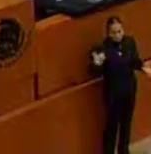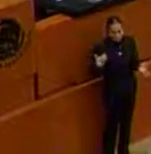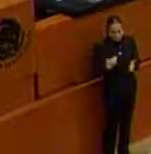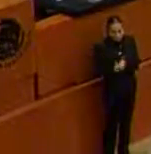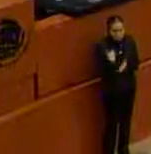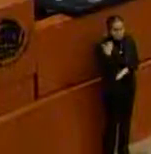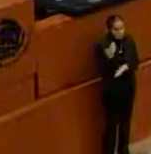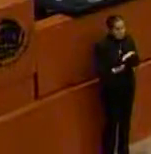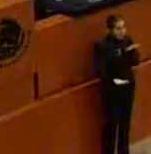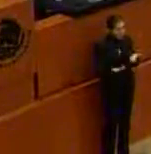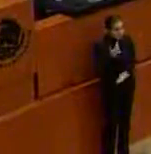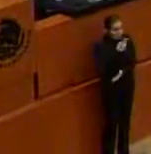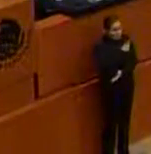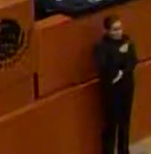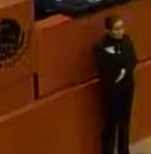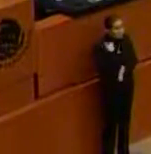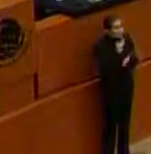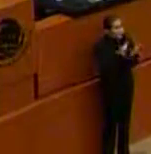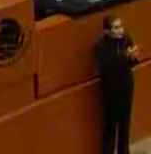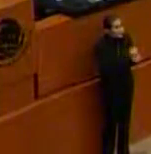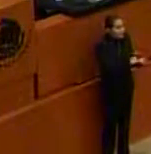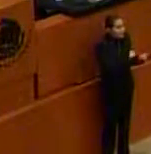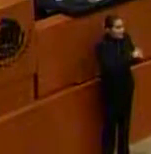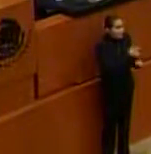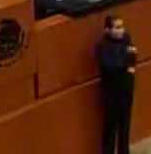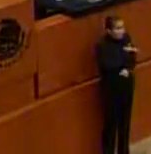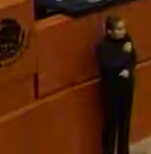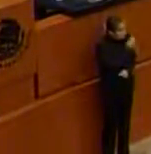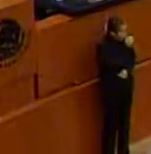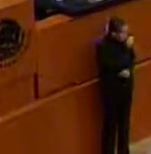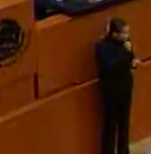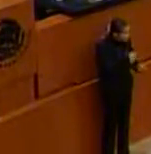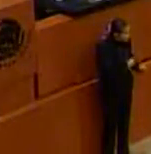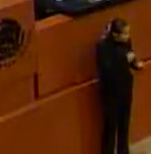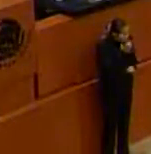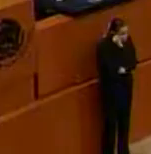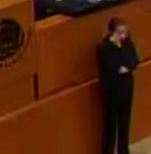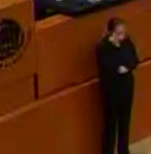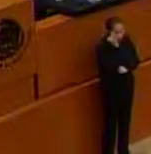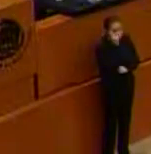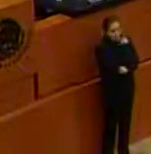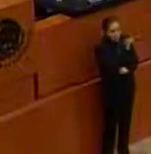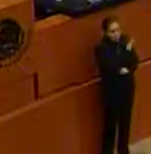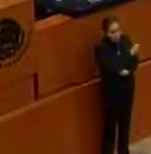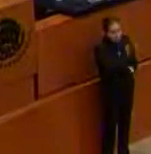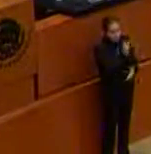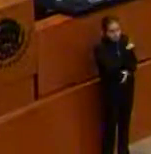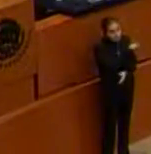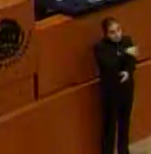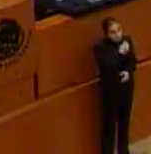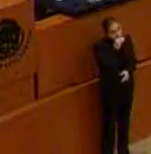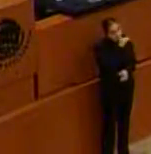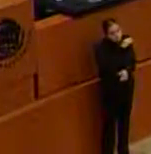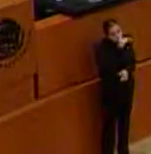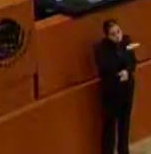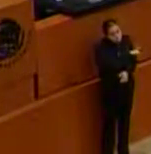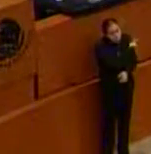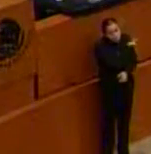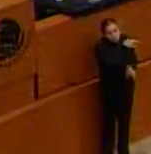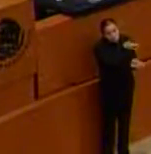une expérience professionnelle, et chez les plus de 50 ans devenus périmés sur le marché de l'emploi. 50% des femmes, par